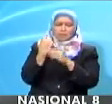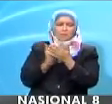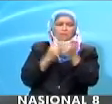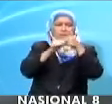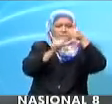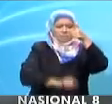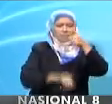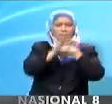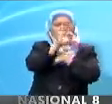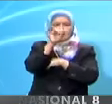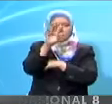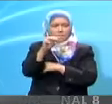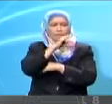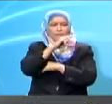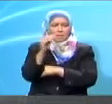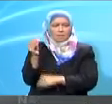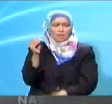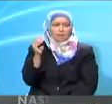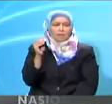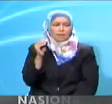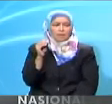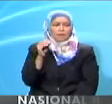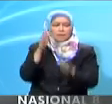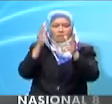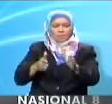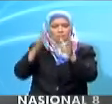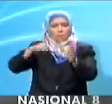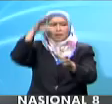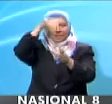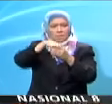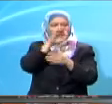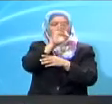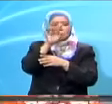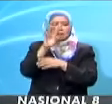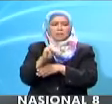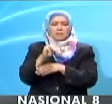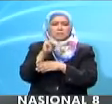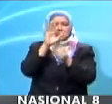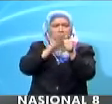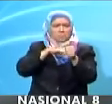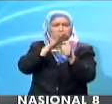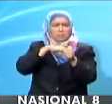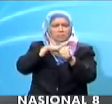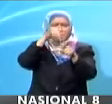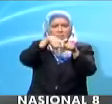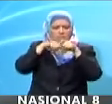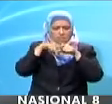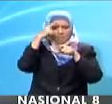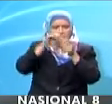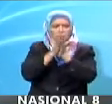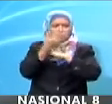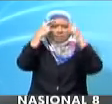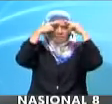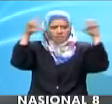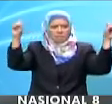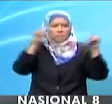FAM dan juga orang-orang dalam FAM tengah pujuk saya untuk jadi Presiden FAM kerana Presiden